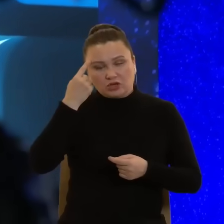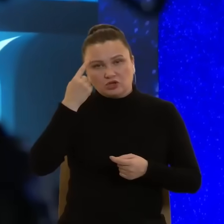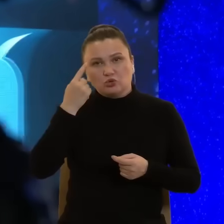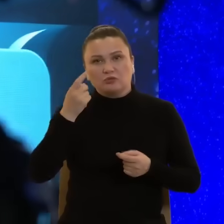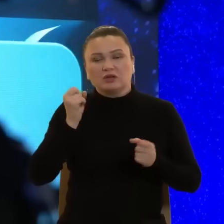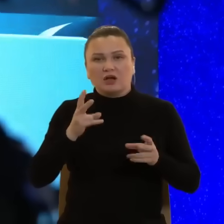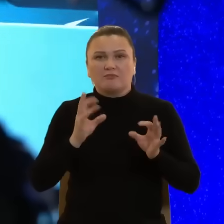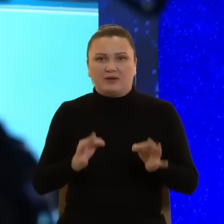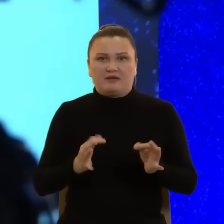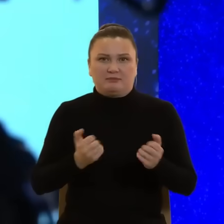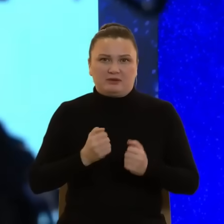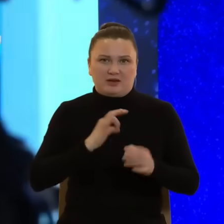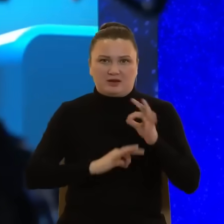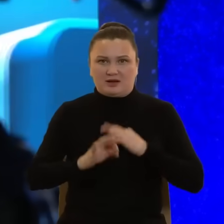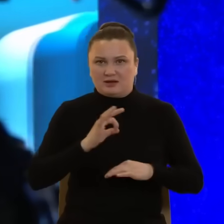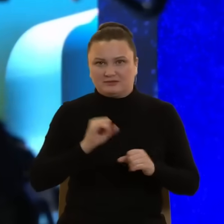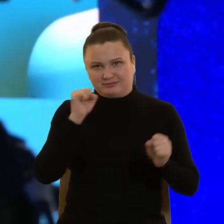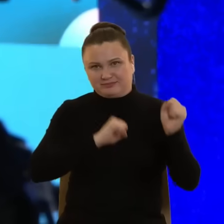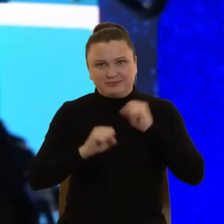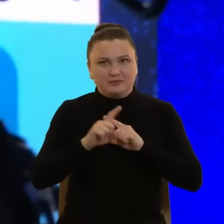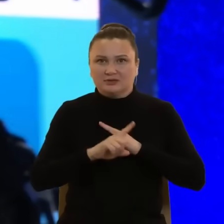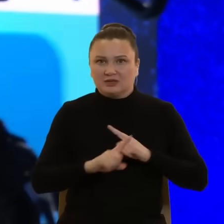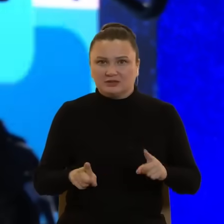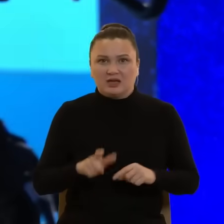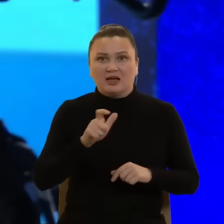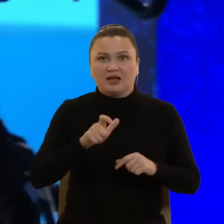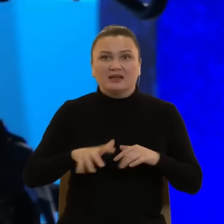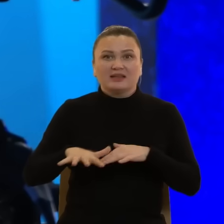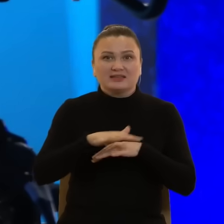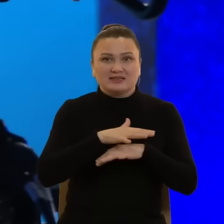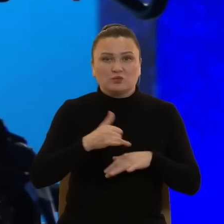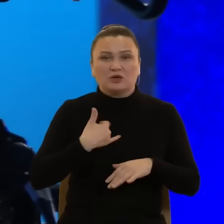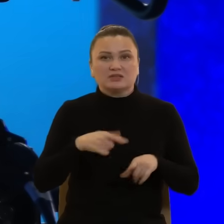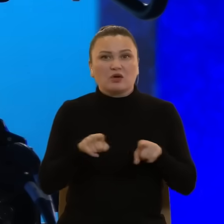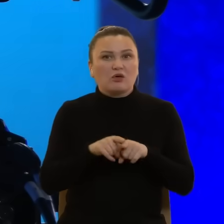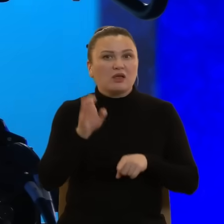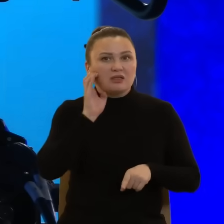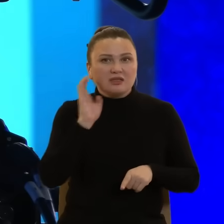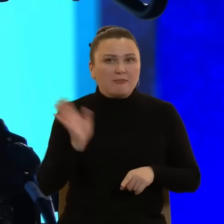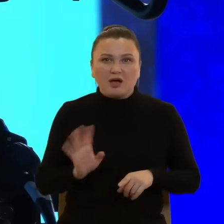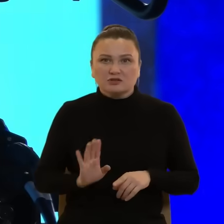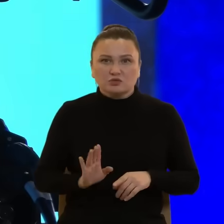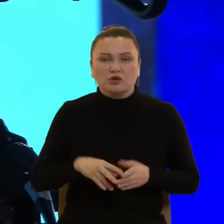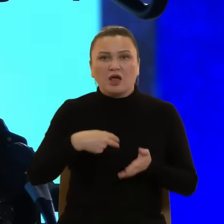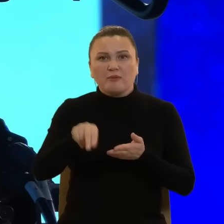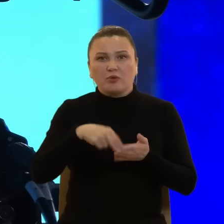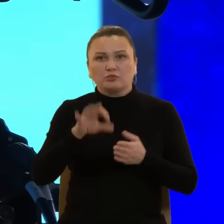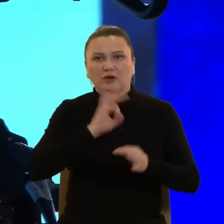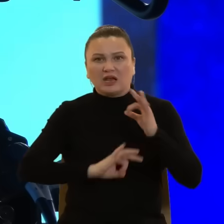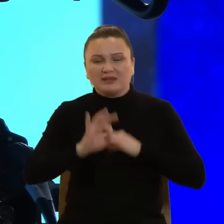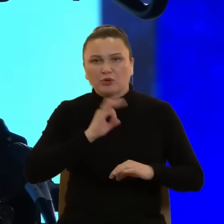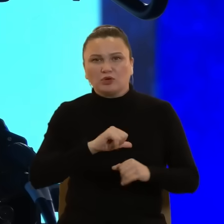применении. Конечно, мы можем говорить о том, что население у нас такое вот непослушное и покупает